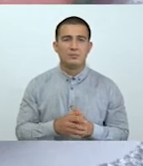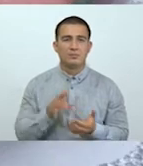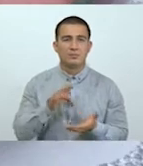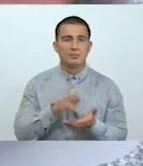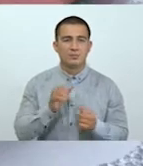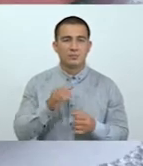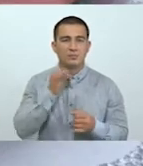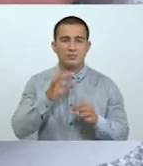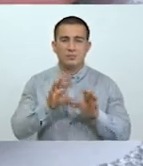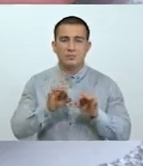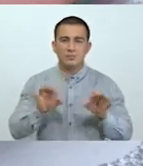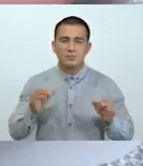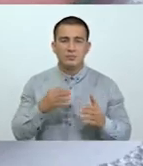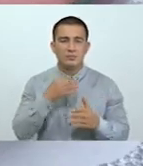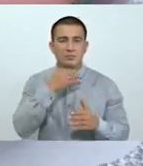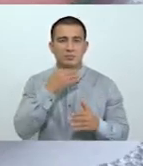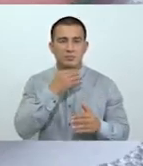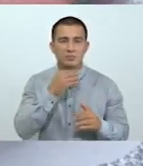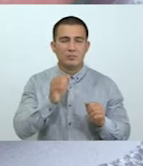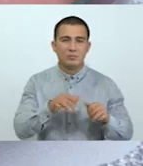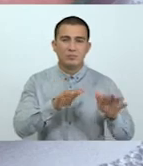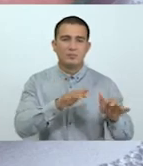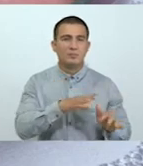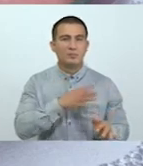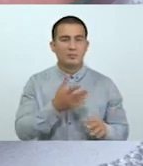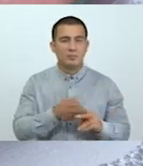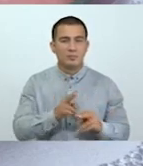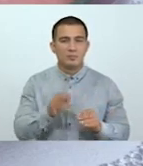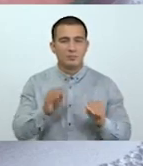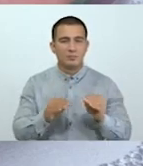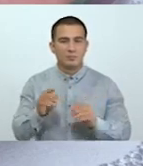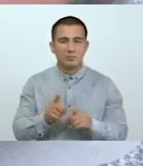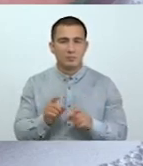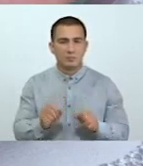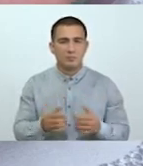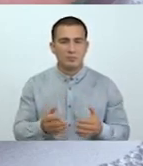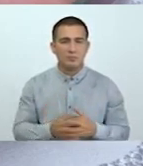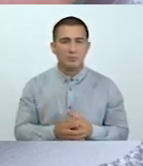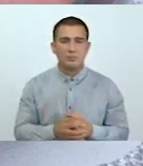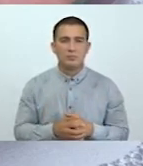O'rniga sosiskadan, qaynatilgan go'shtdan foydalansangiz bo'ladi.